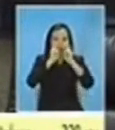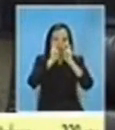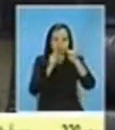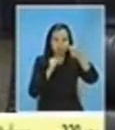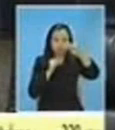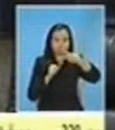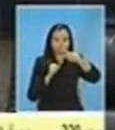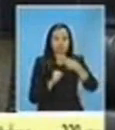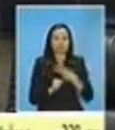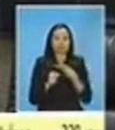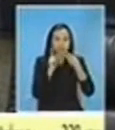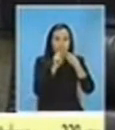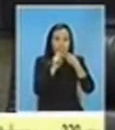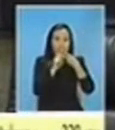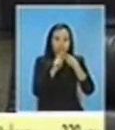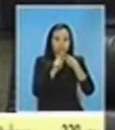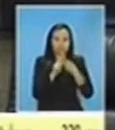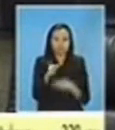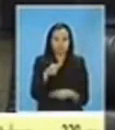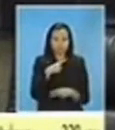จบไหมประเด็นหนึ่ง